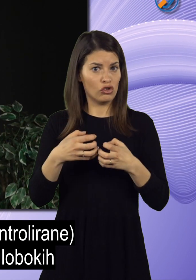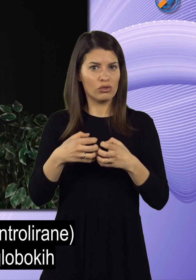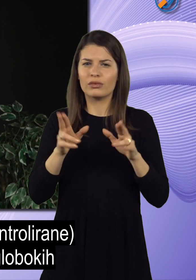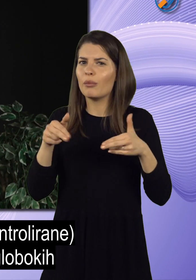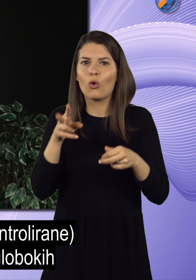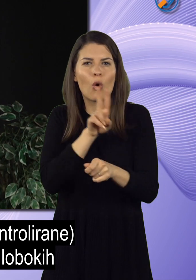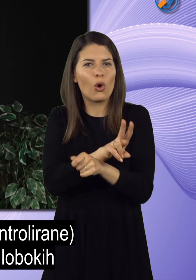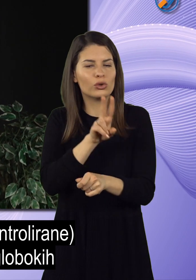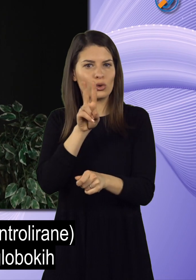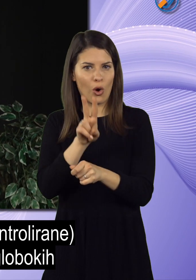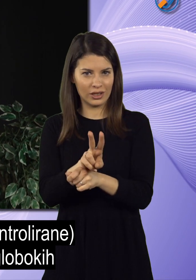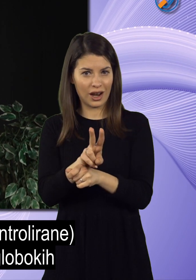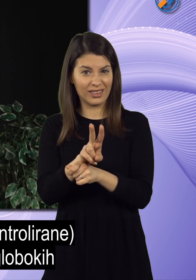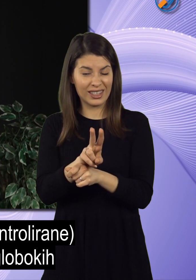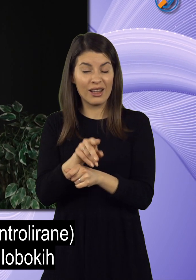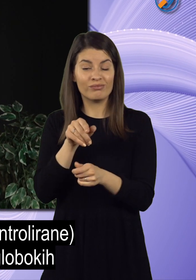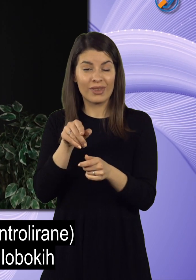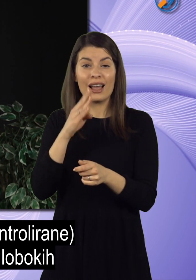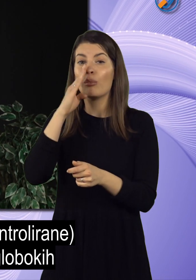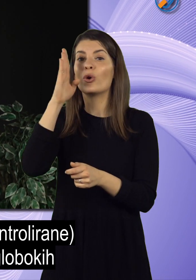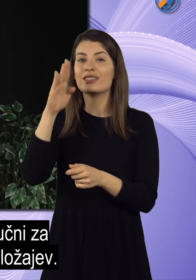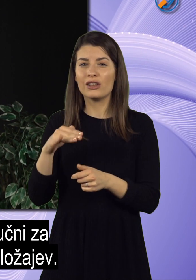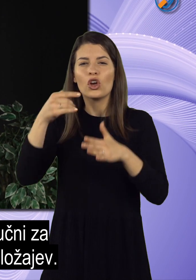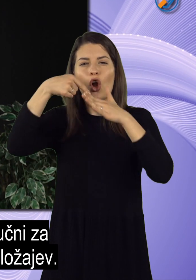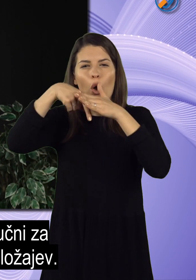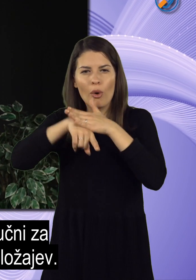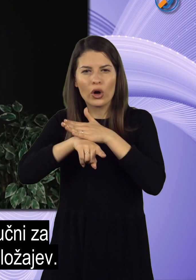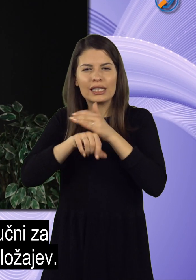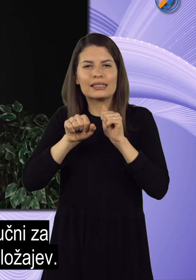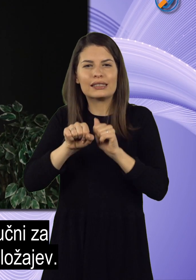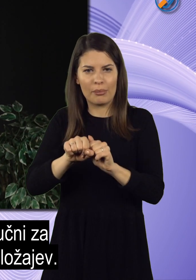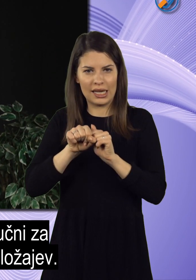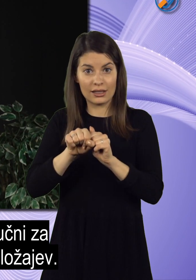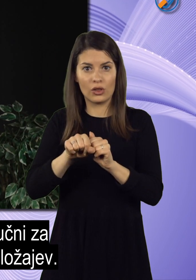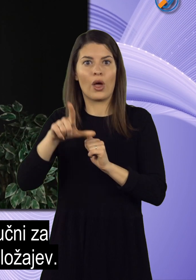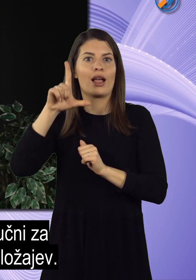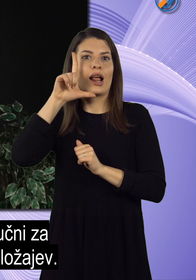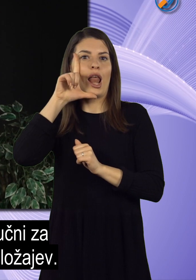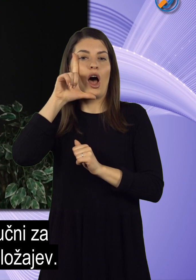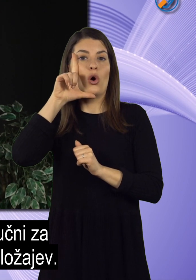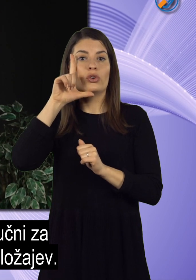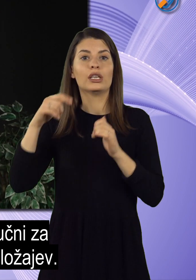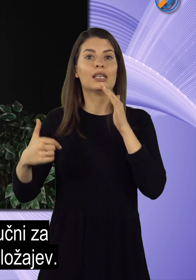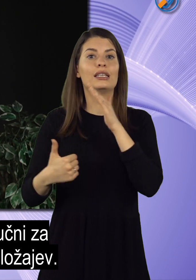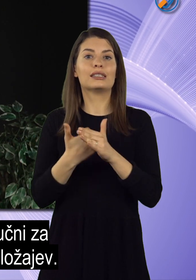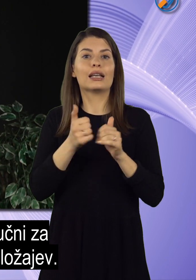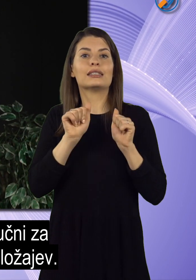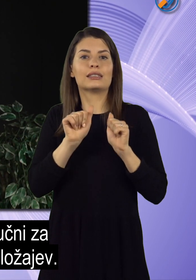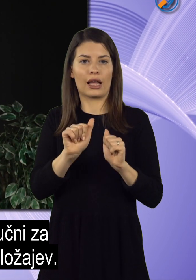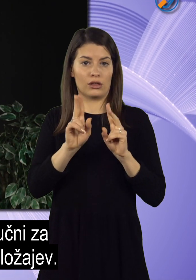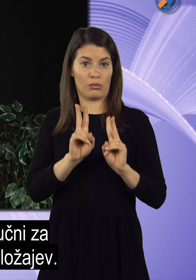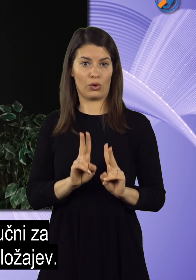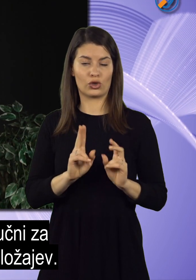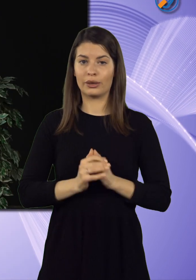bolj nekontrolirane in povzročila oslabitev globokih stabilizatorjev, ki so ključni za zadrževanje